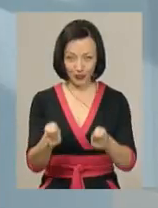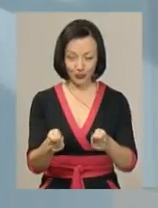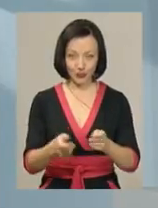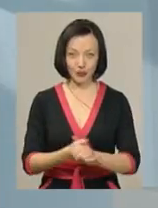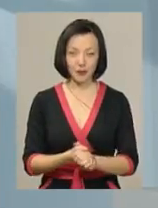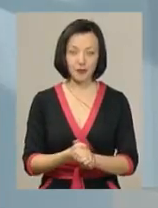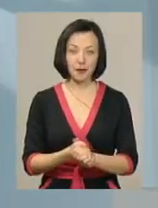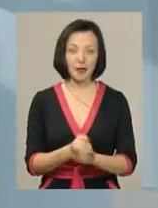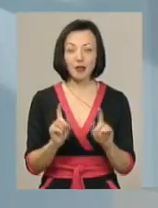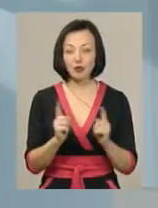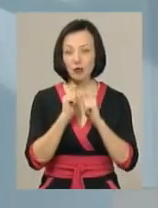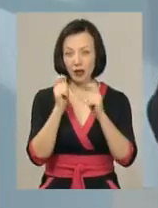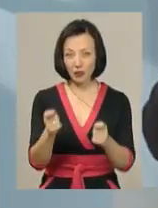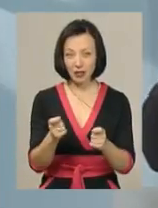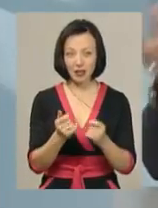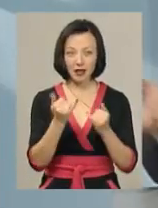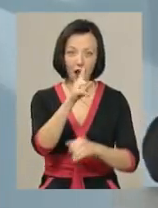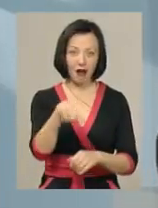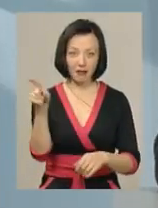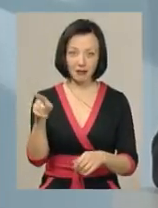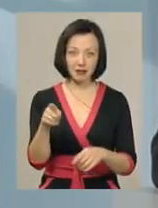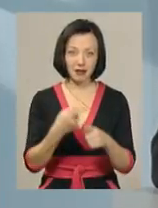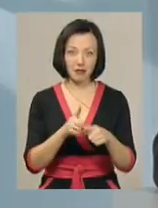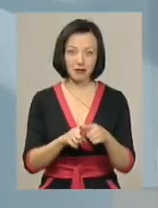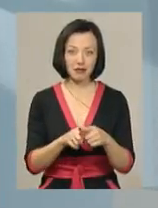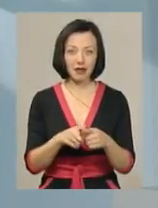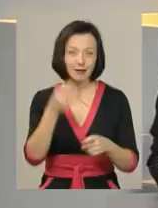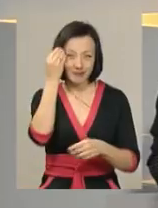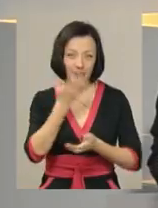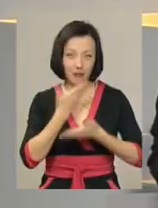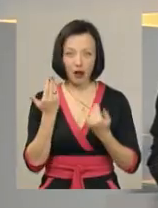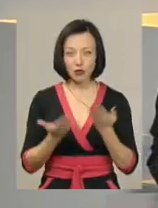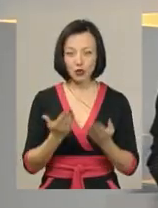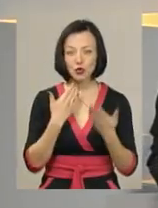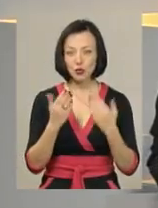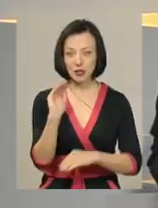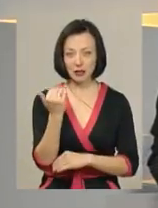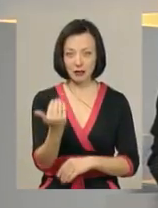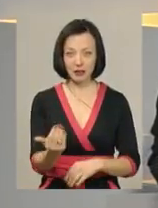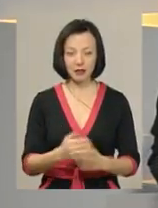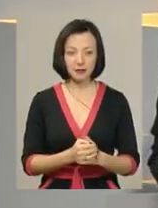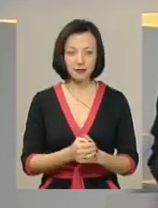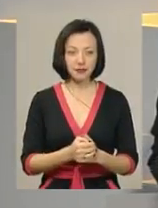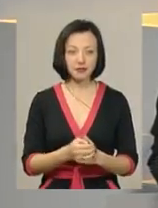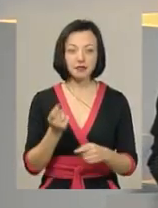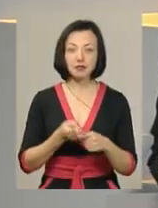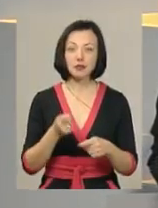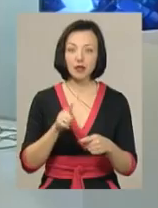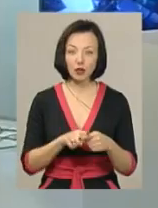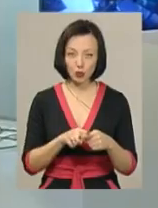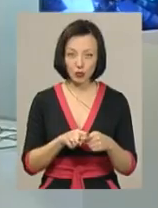от тому що подарунок який даровани для галочки ну якби сенсу в ньому немає особливо якщо це стосується дитини от